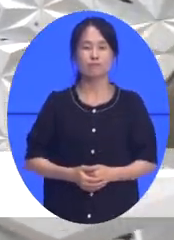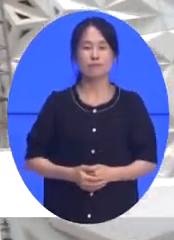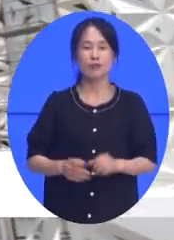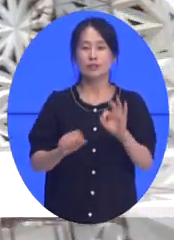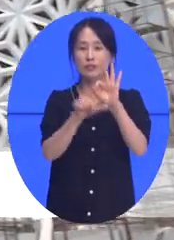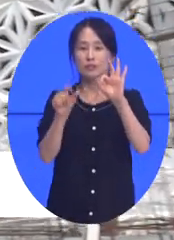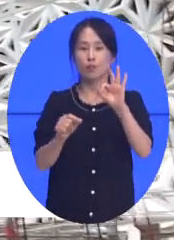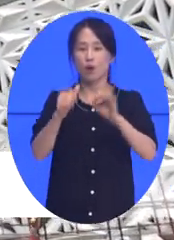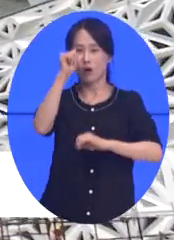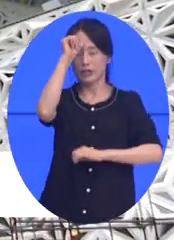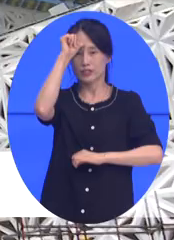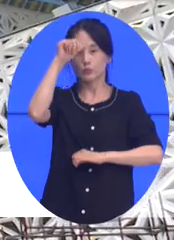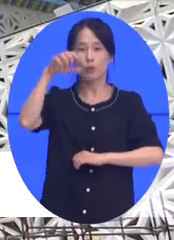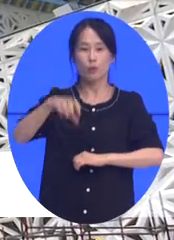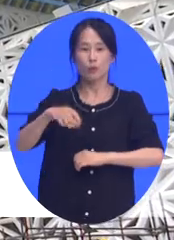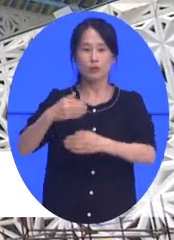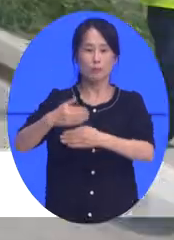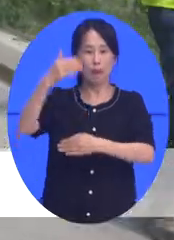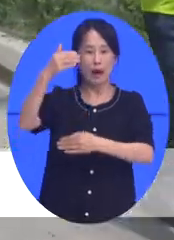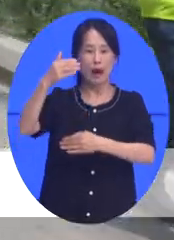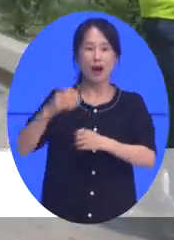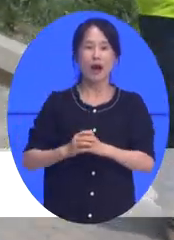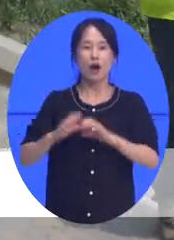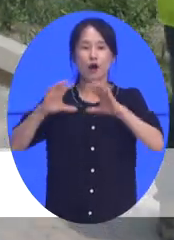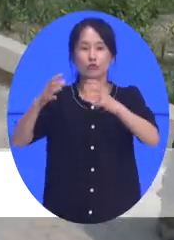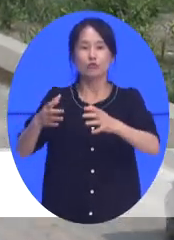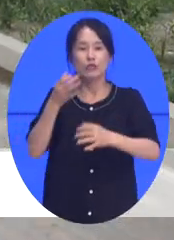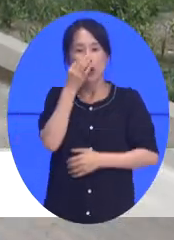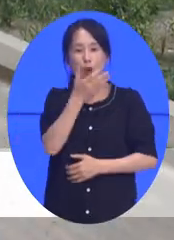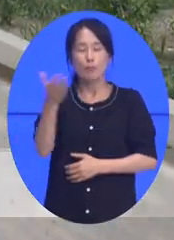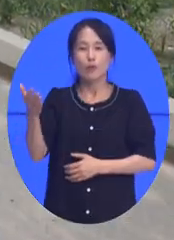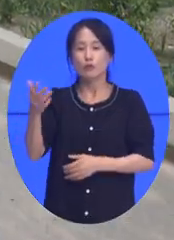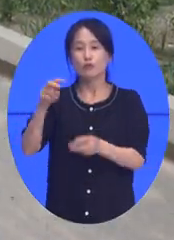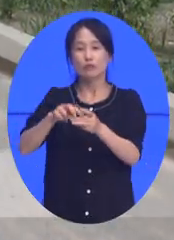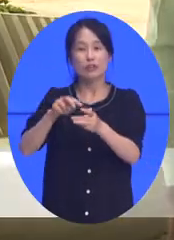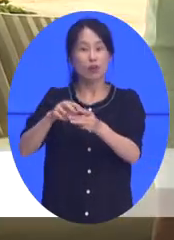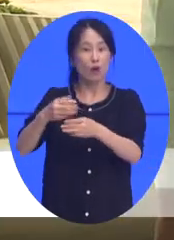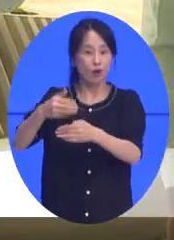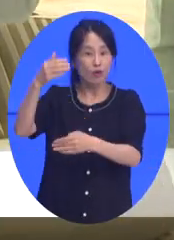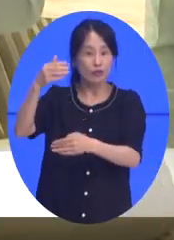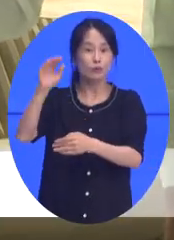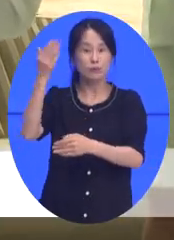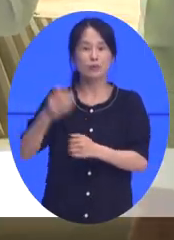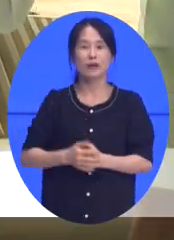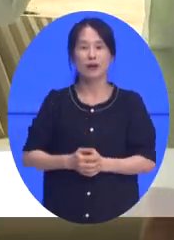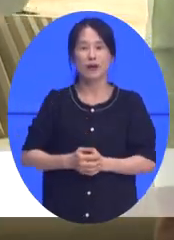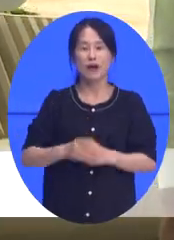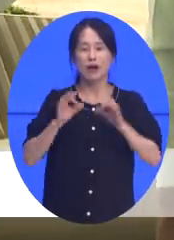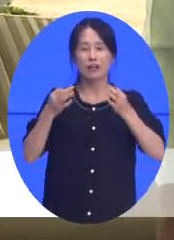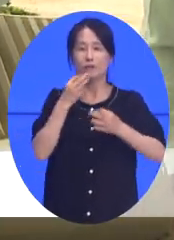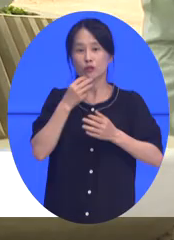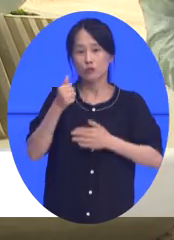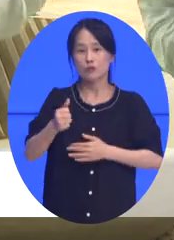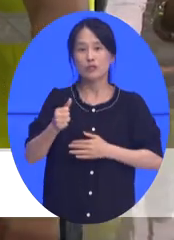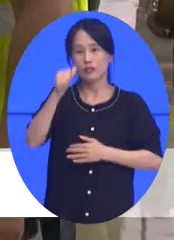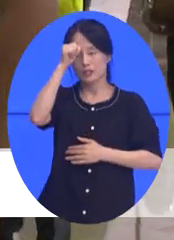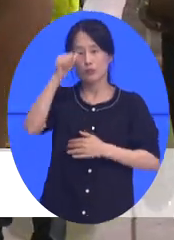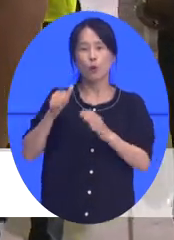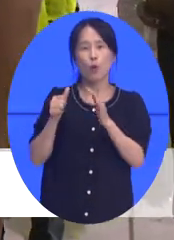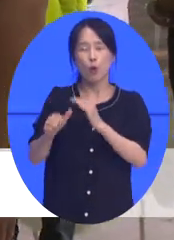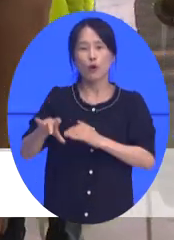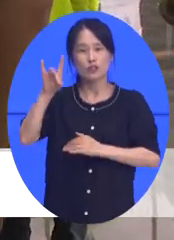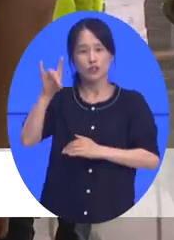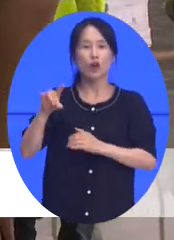오는 10월 인도 뉴델리에 문을 열 인도 국제전시 컨벤션 센터. 김동연 지사는 인도 방문 첫날 이곳을